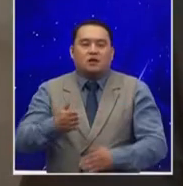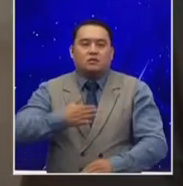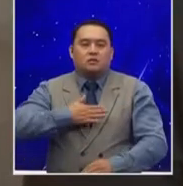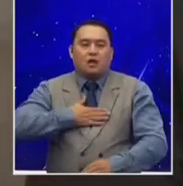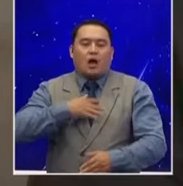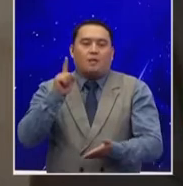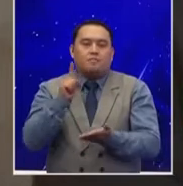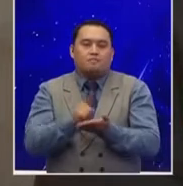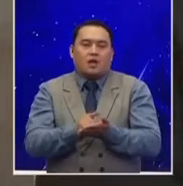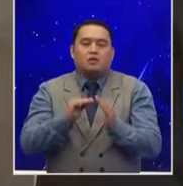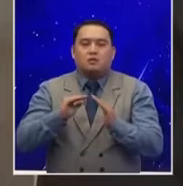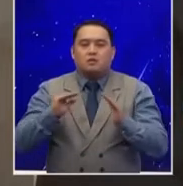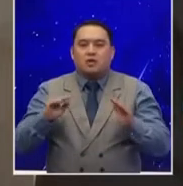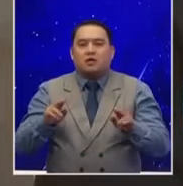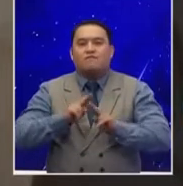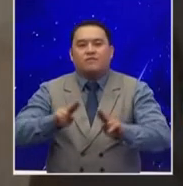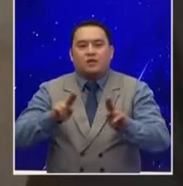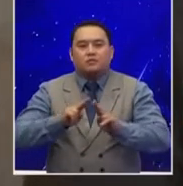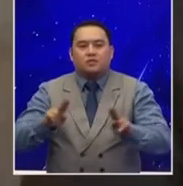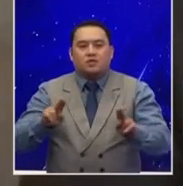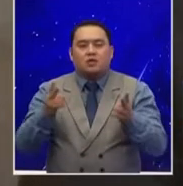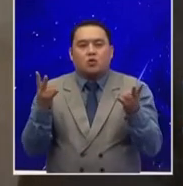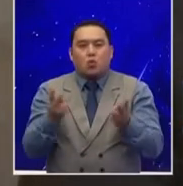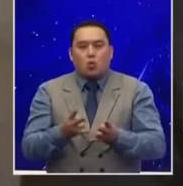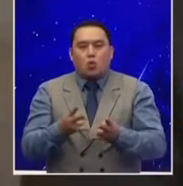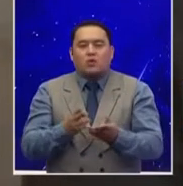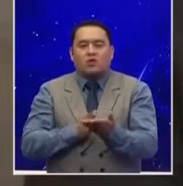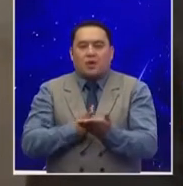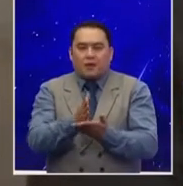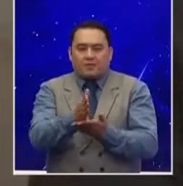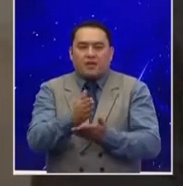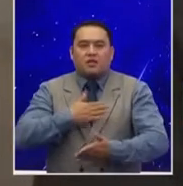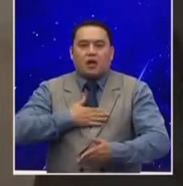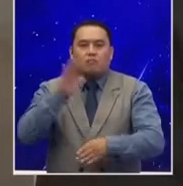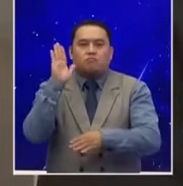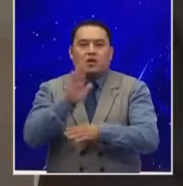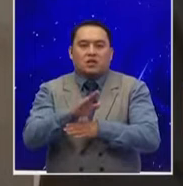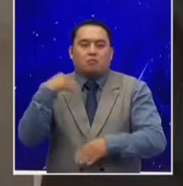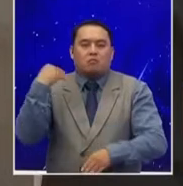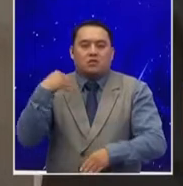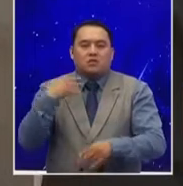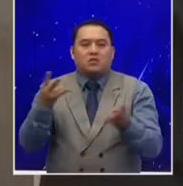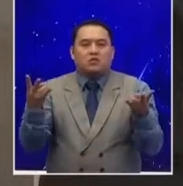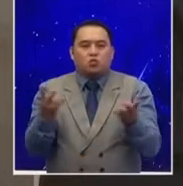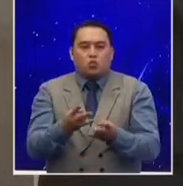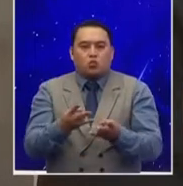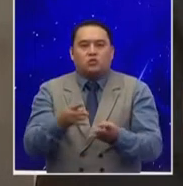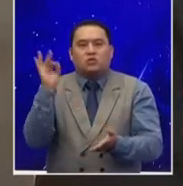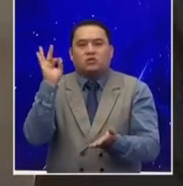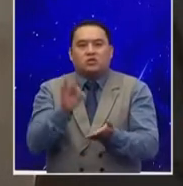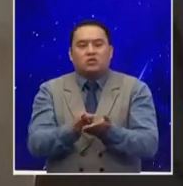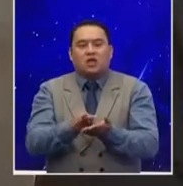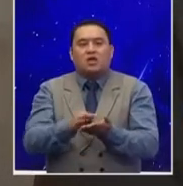Мы должны дать детям комплексное воспитание. Сейчас идет упор на это. Я считаю послание президента своевременным. Задачи